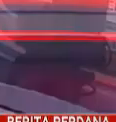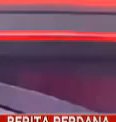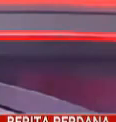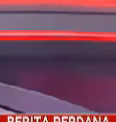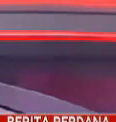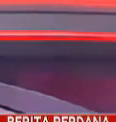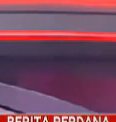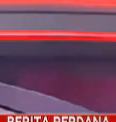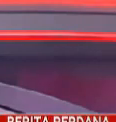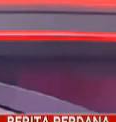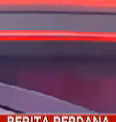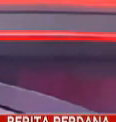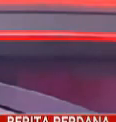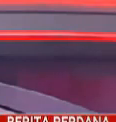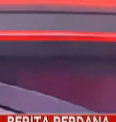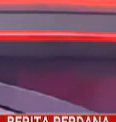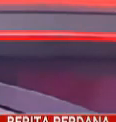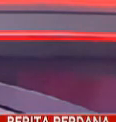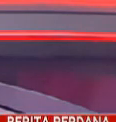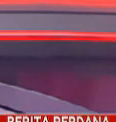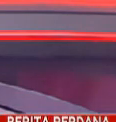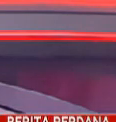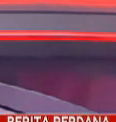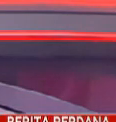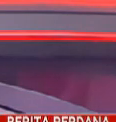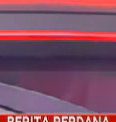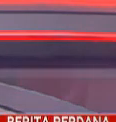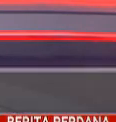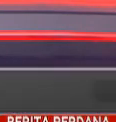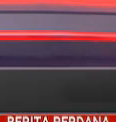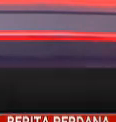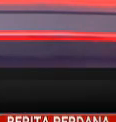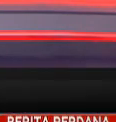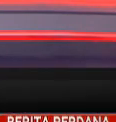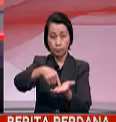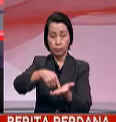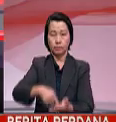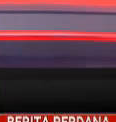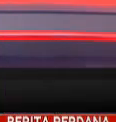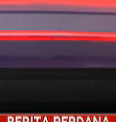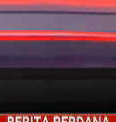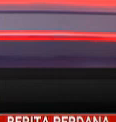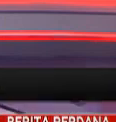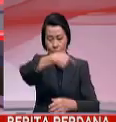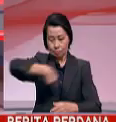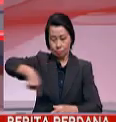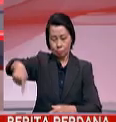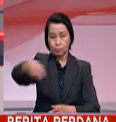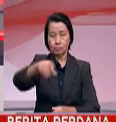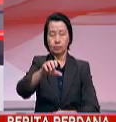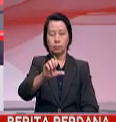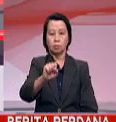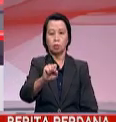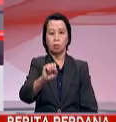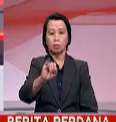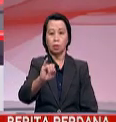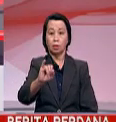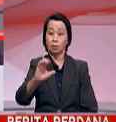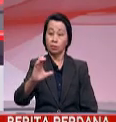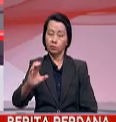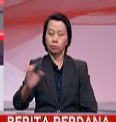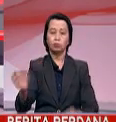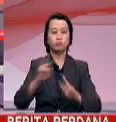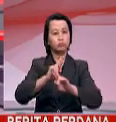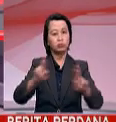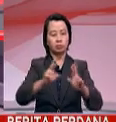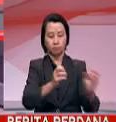Assalamualaikum dan salam sejahtera. Kita mulakan perkembangan sukan malam ini dengan laporan ini. Litar Antarabangsa Sepang SIC sedia